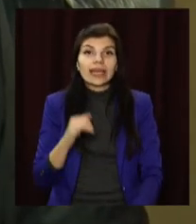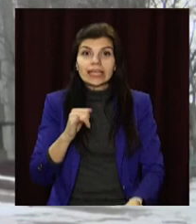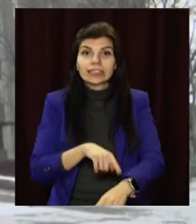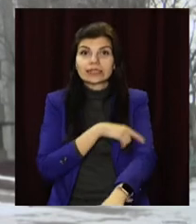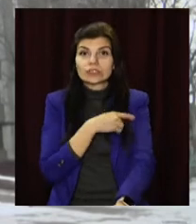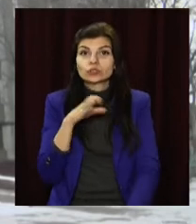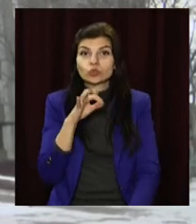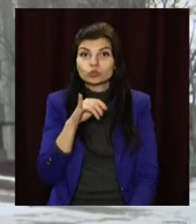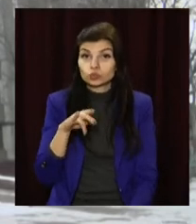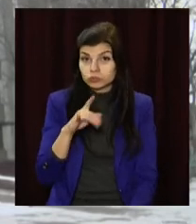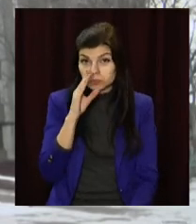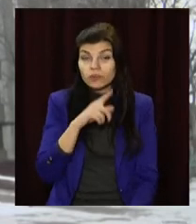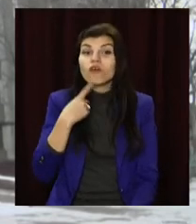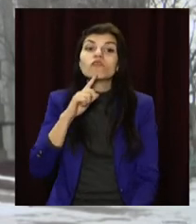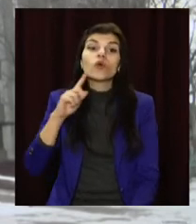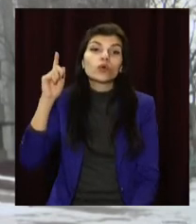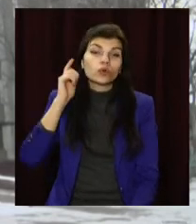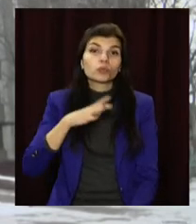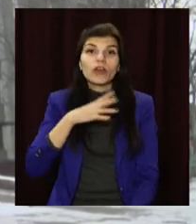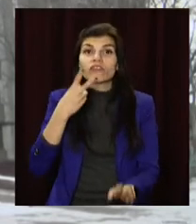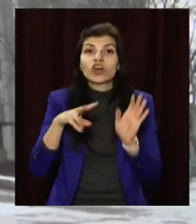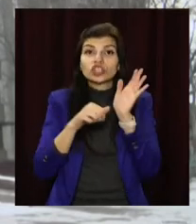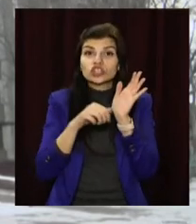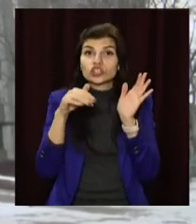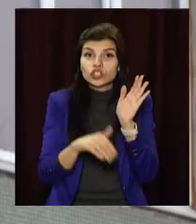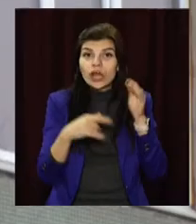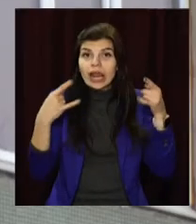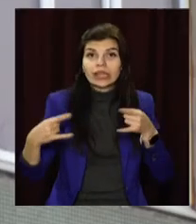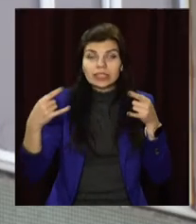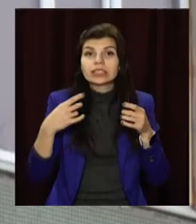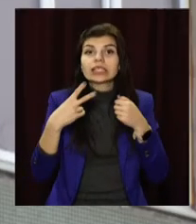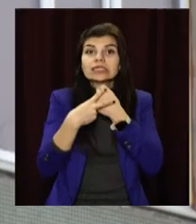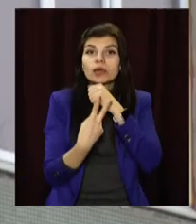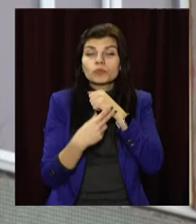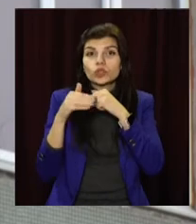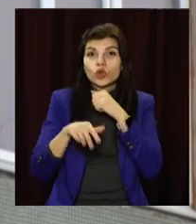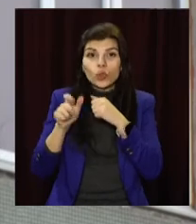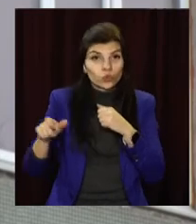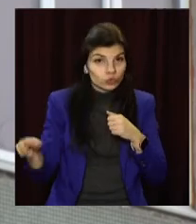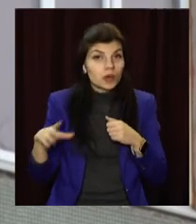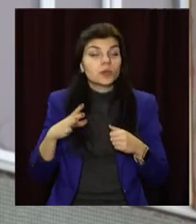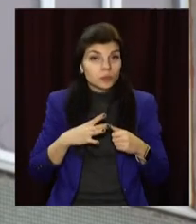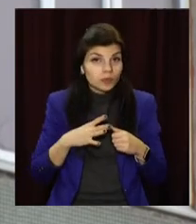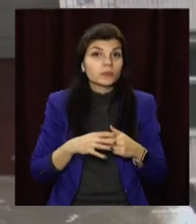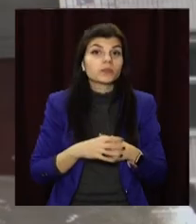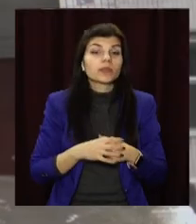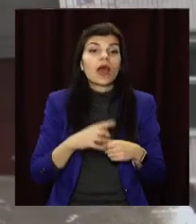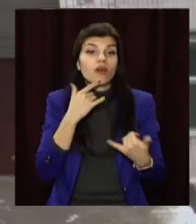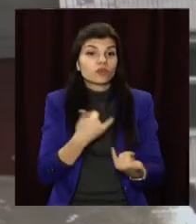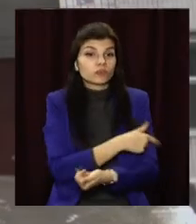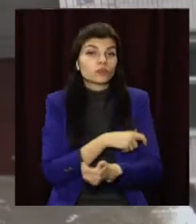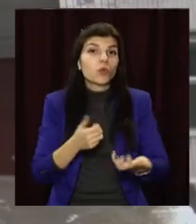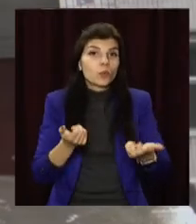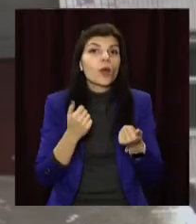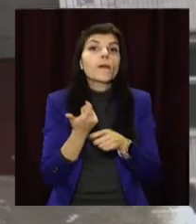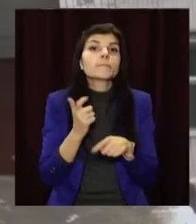сосуды. Торік у лікарні зробили майже 26 тисяч рентгенобстежень 17 тисячам кам'янчан. Тепер, говорять медики, зможуть